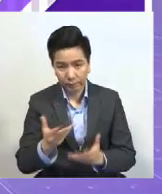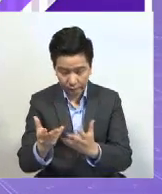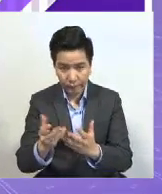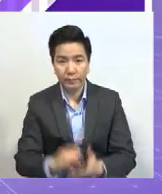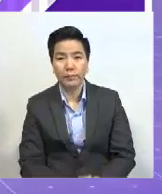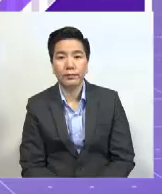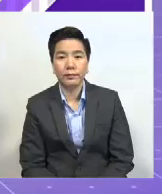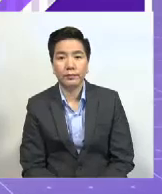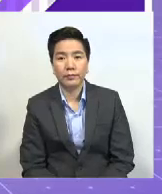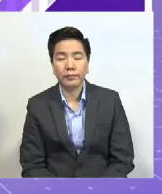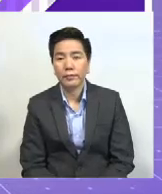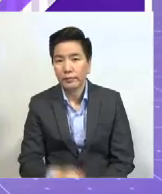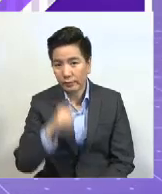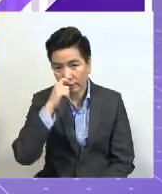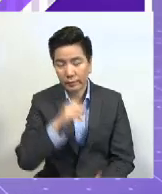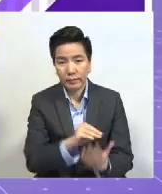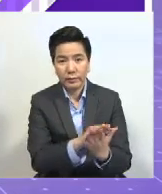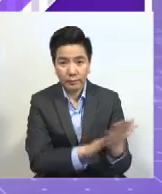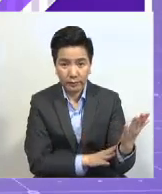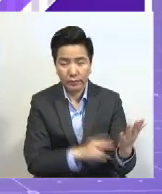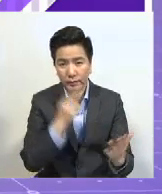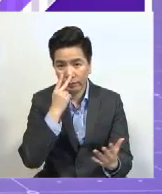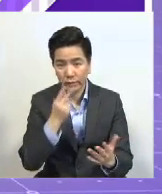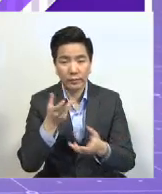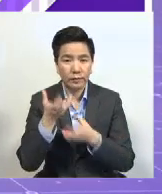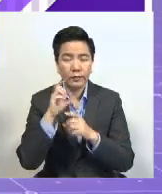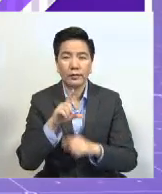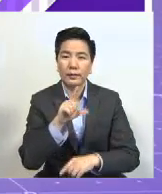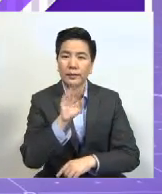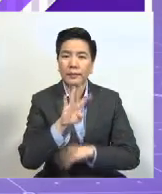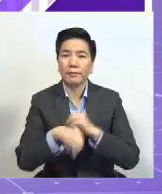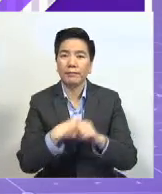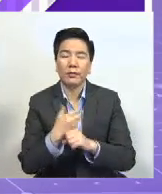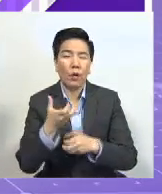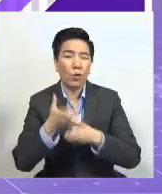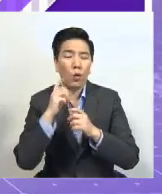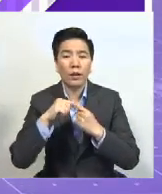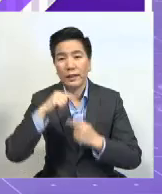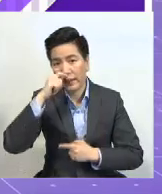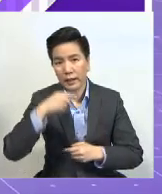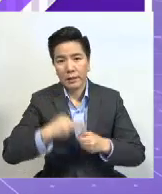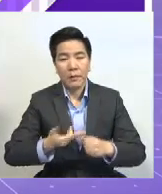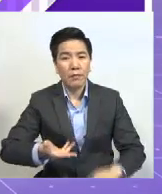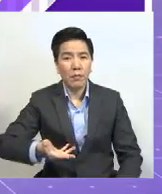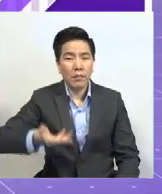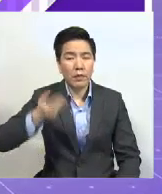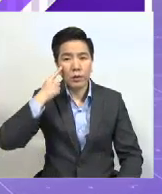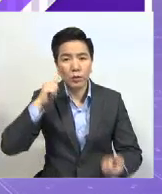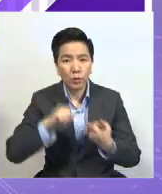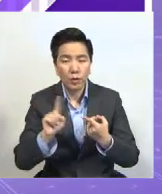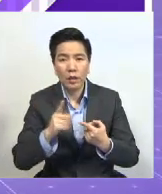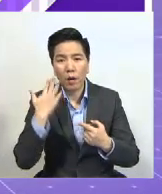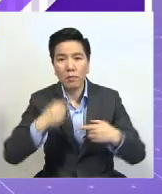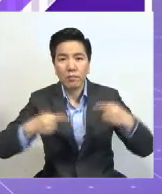ไหมอาจารย์ ถ้าเราดูประเทศไทยถ้าเราดูไปย้อนกลับสัก24ปีโอกาสที่ราคาน้ำมันสูงขึ้นที่เกิดจากกรณีของ